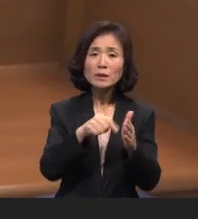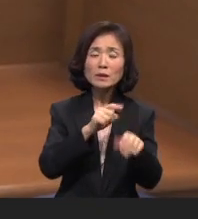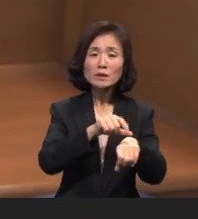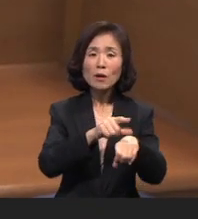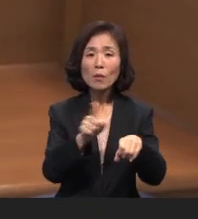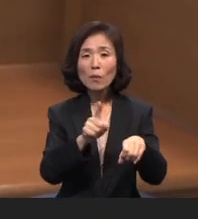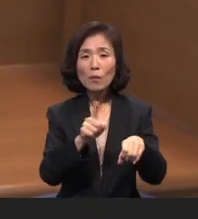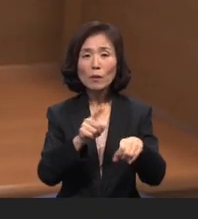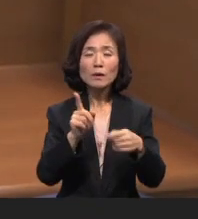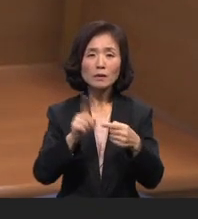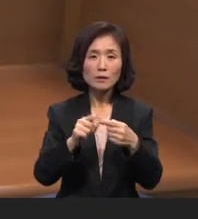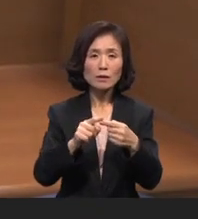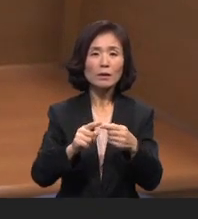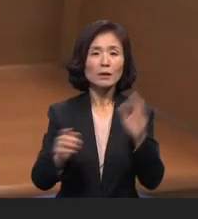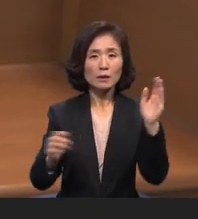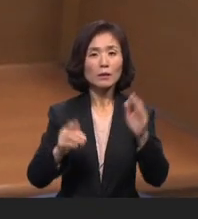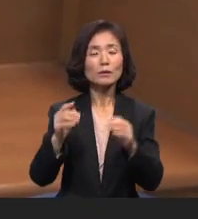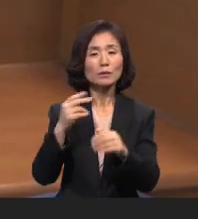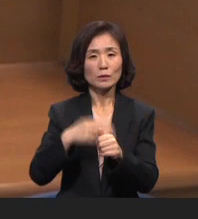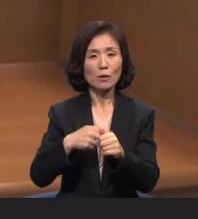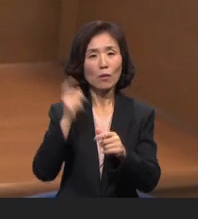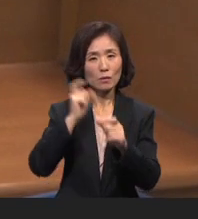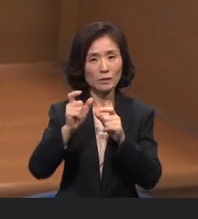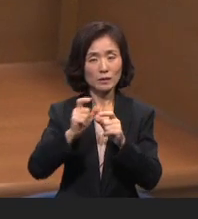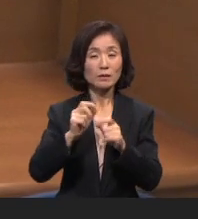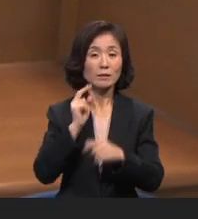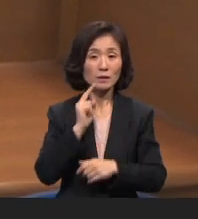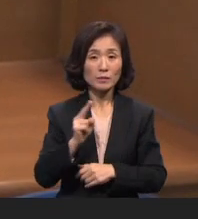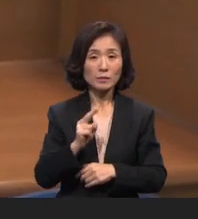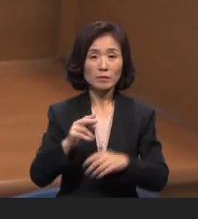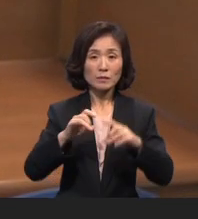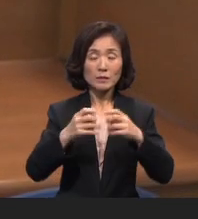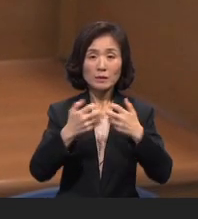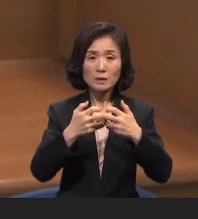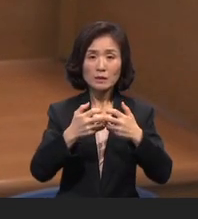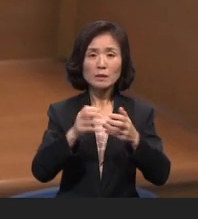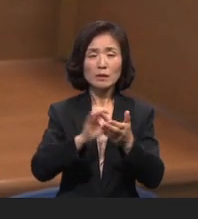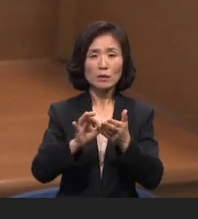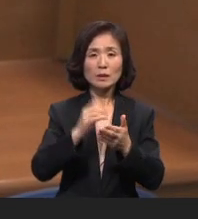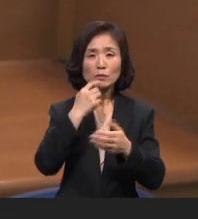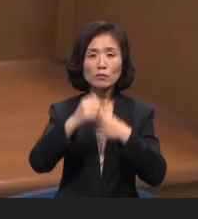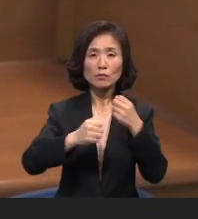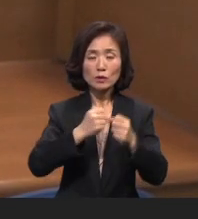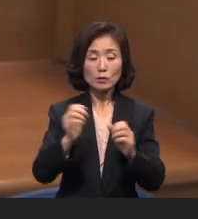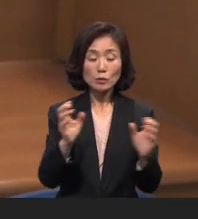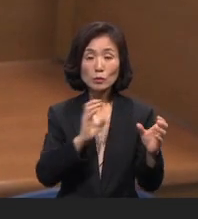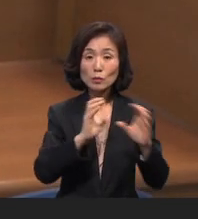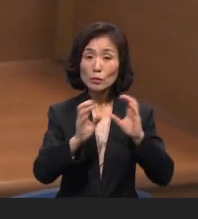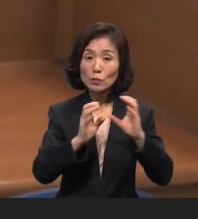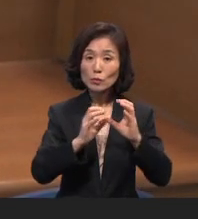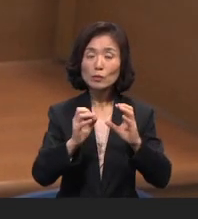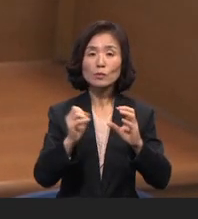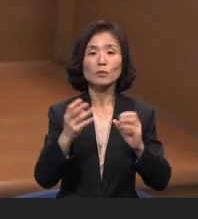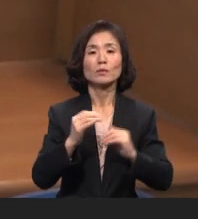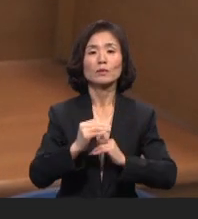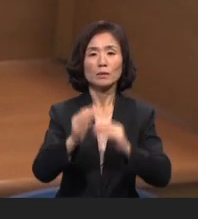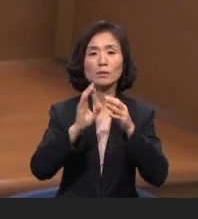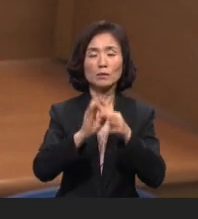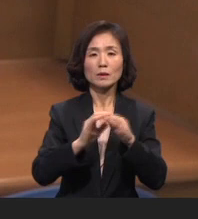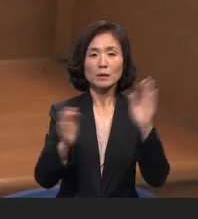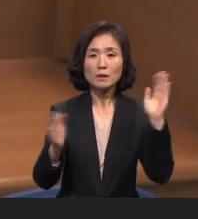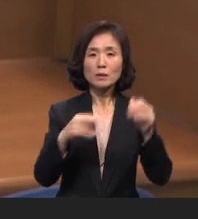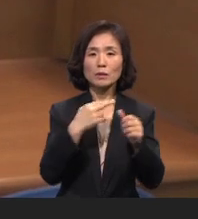선생님의 고민은 깊어만 갑니다. 전자기기 사용 규제가 민주적인 소통과 절차를 통해 학생과 교사